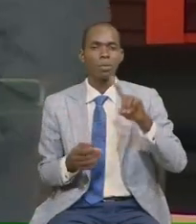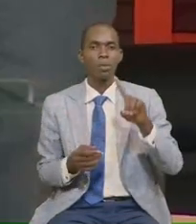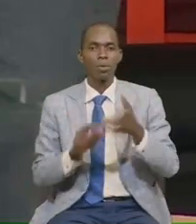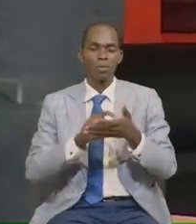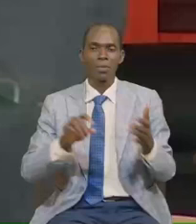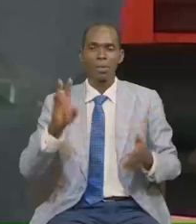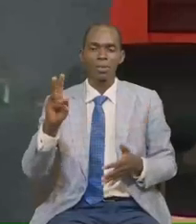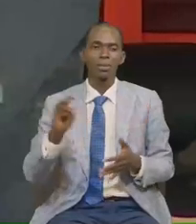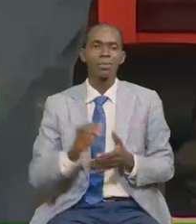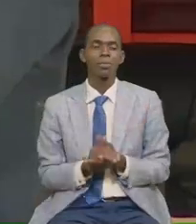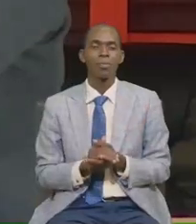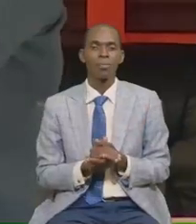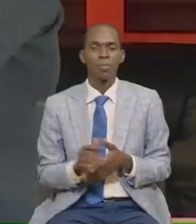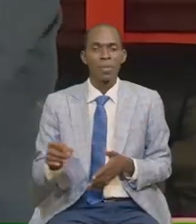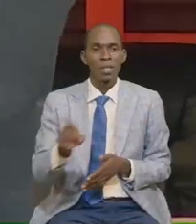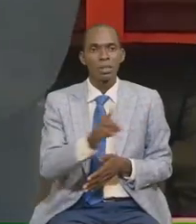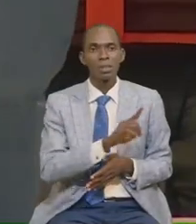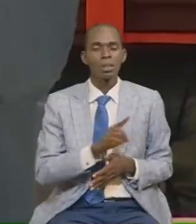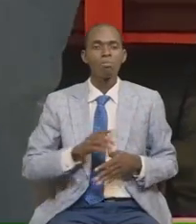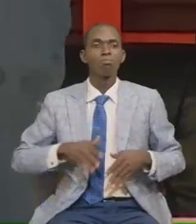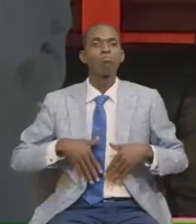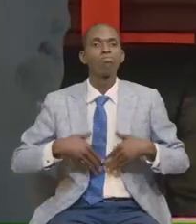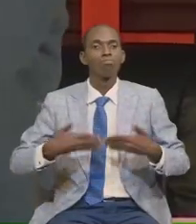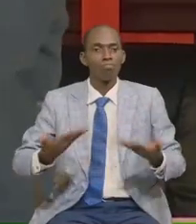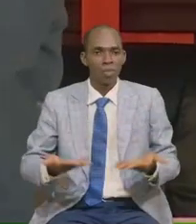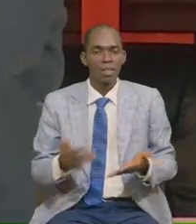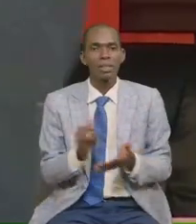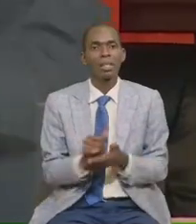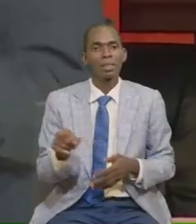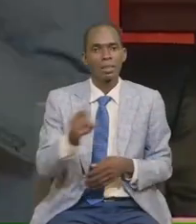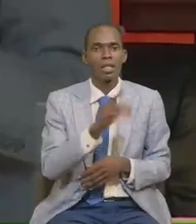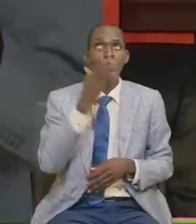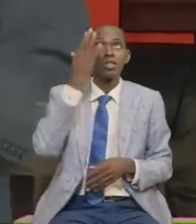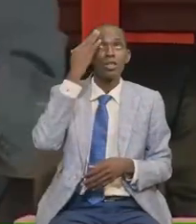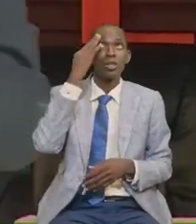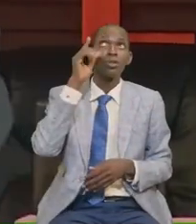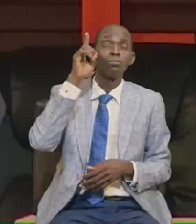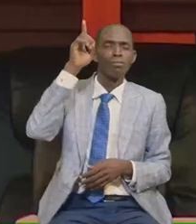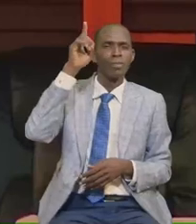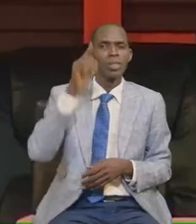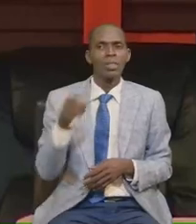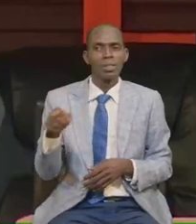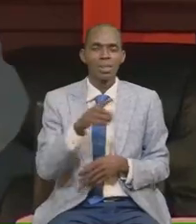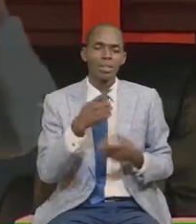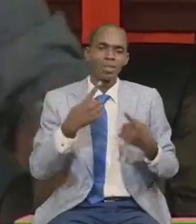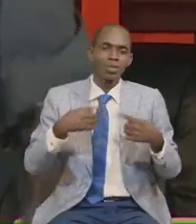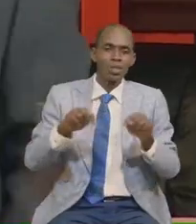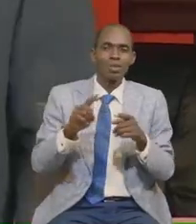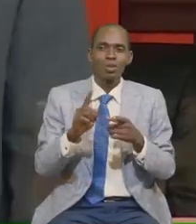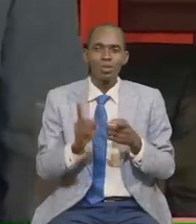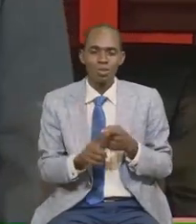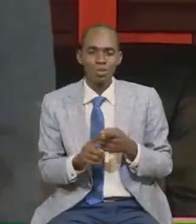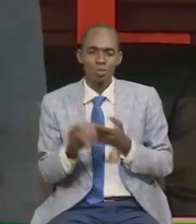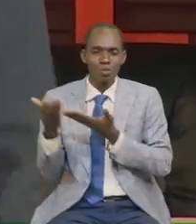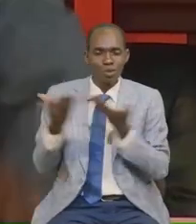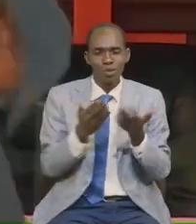16. Ils font profession de connaître Dieu. Ils essaient de donner un témoignage, de cuisiner